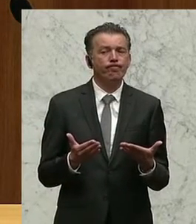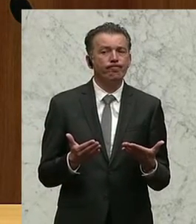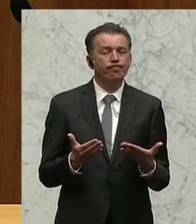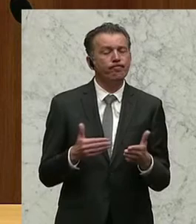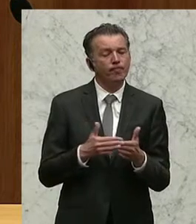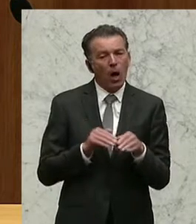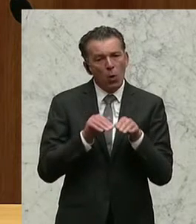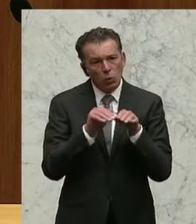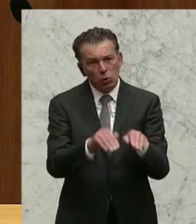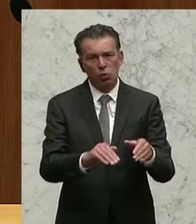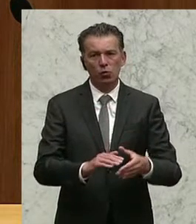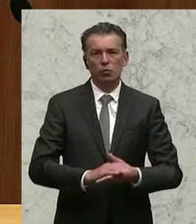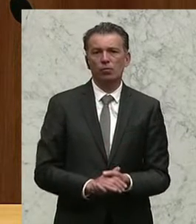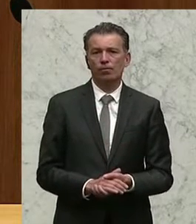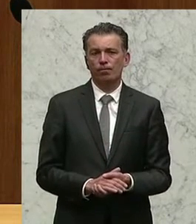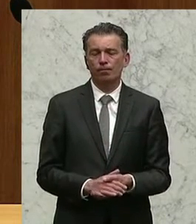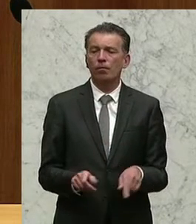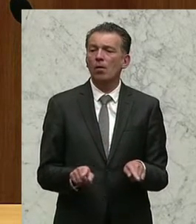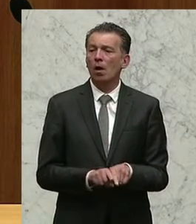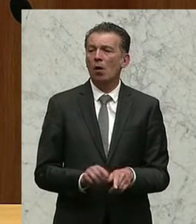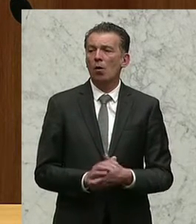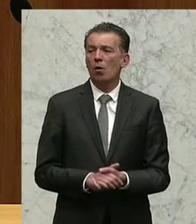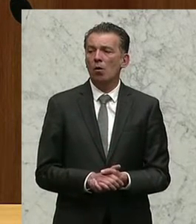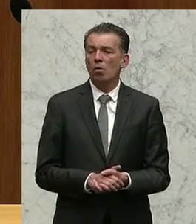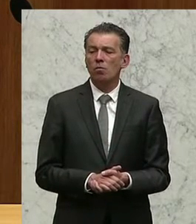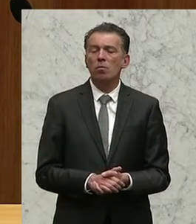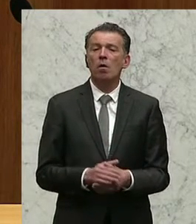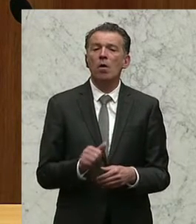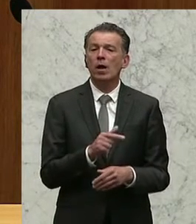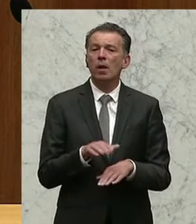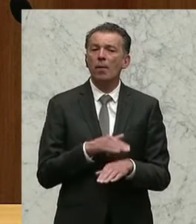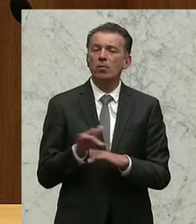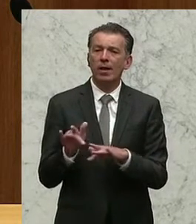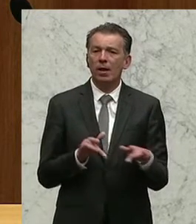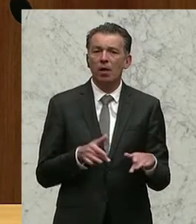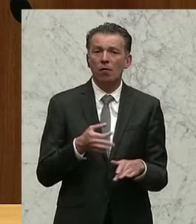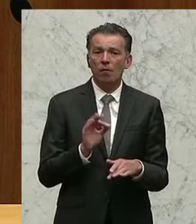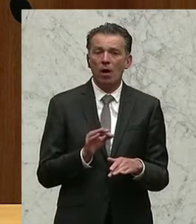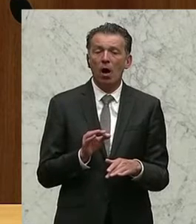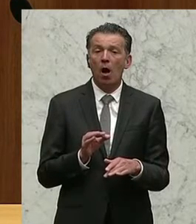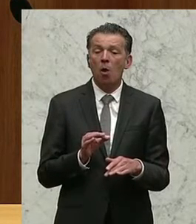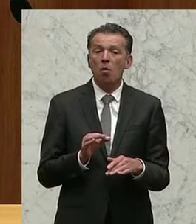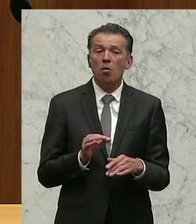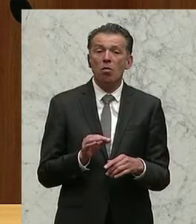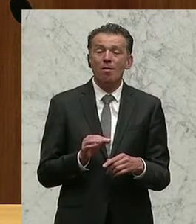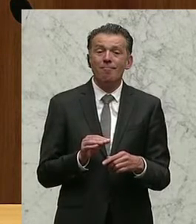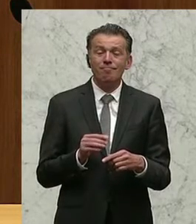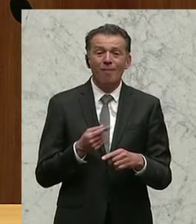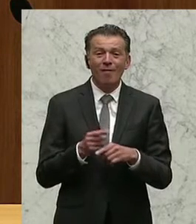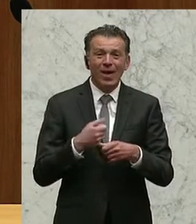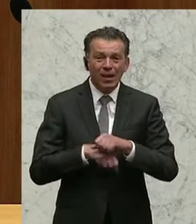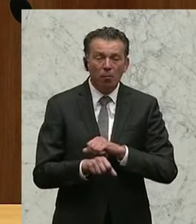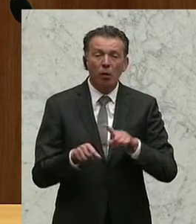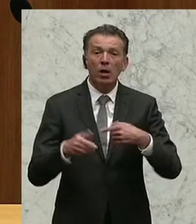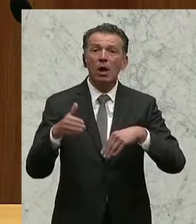diesen Schutz auch brauchen. Es liegen ja auch einige Fälle vor, wo Frauen dann nach einer Fehlgeburt gekündigt worden sind. Und es